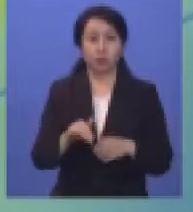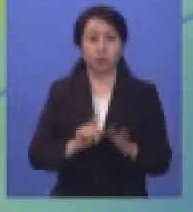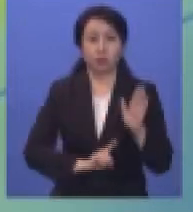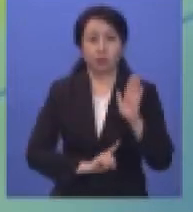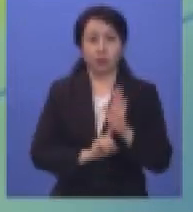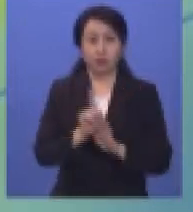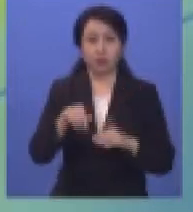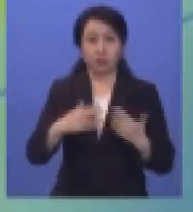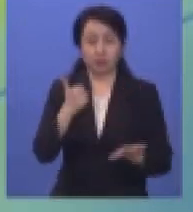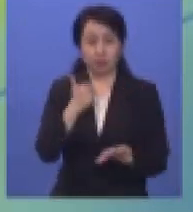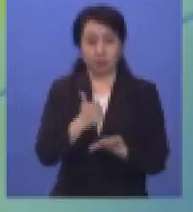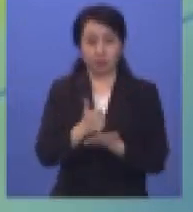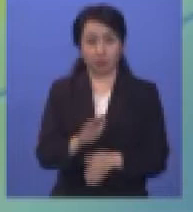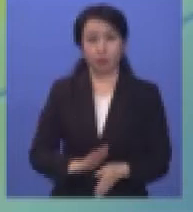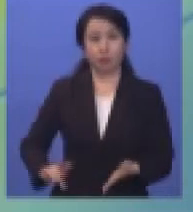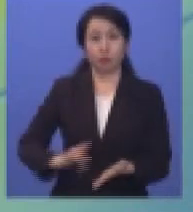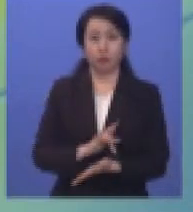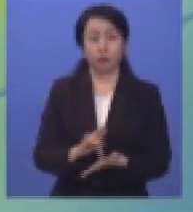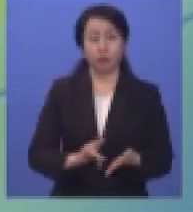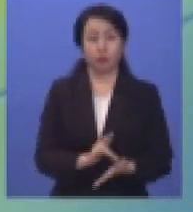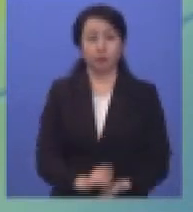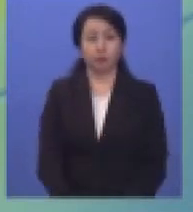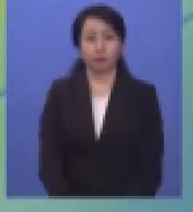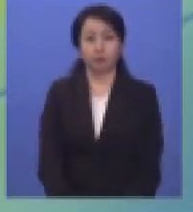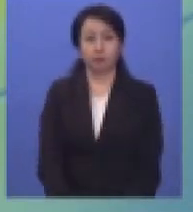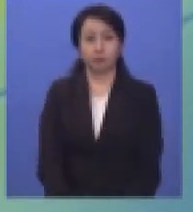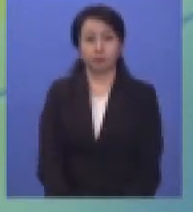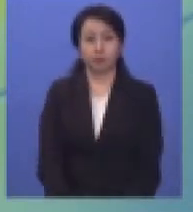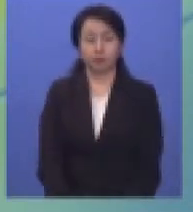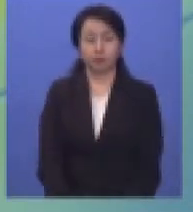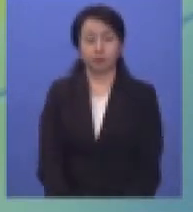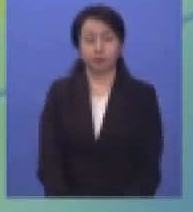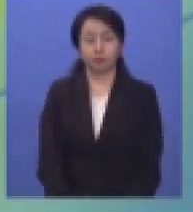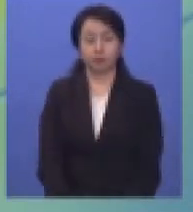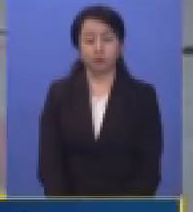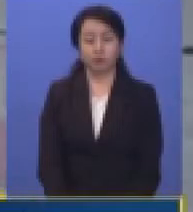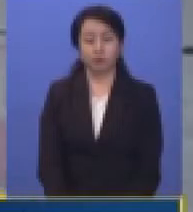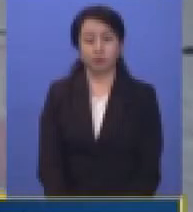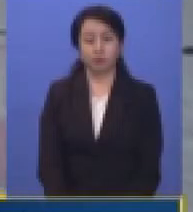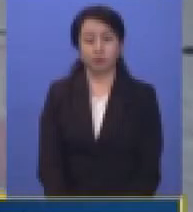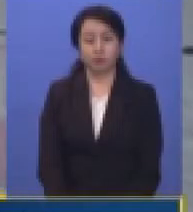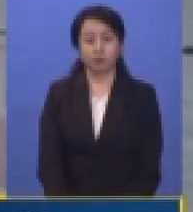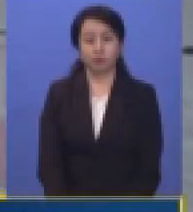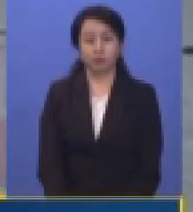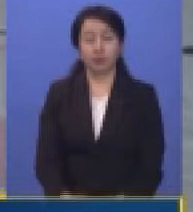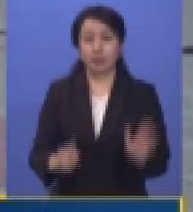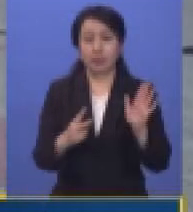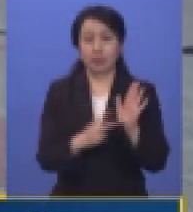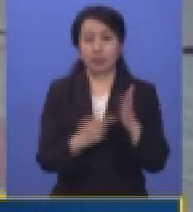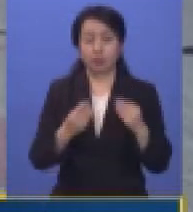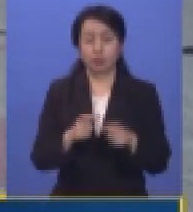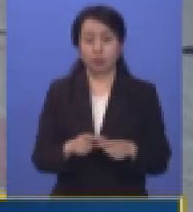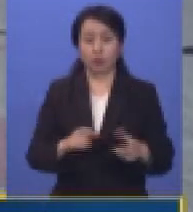и зарубежных. Старт дан на главной площади города. Подробности в следующем материале. 7 дней жители и